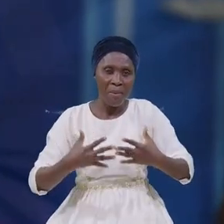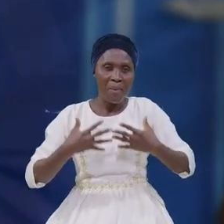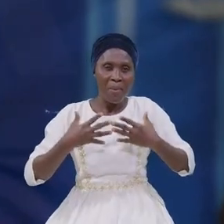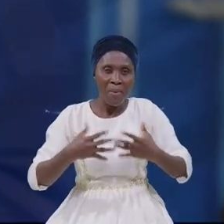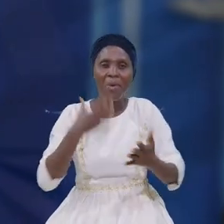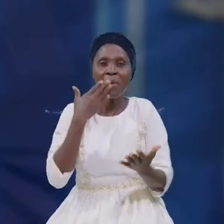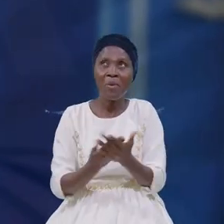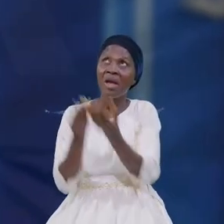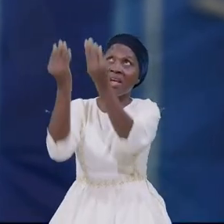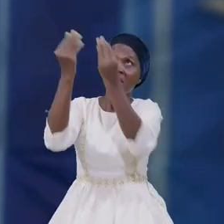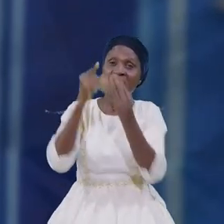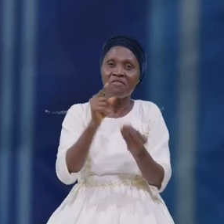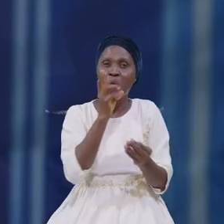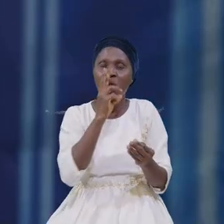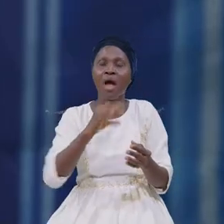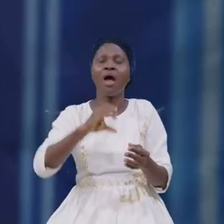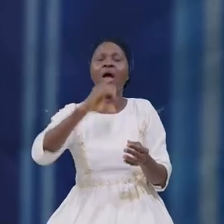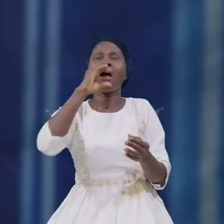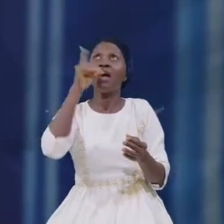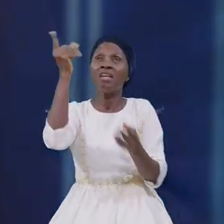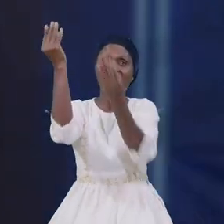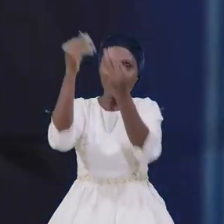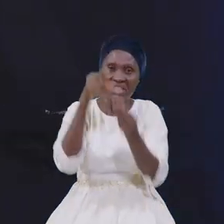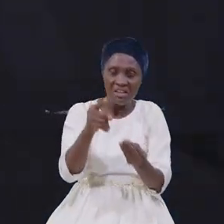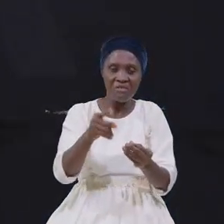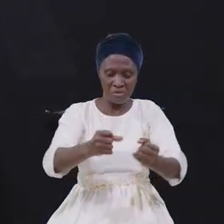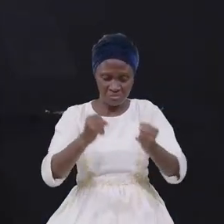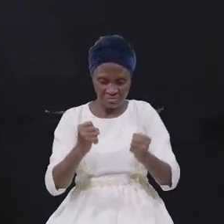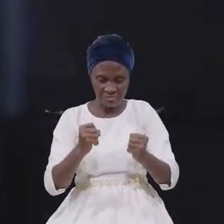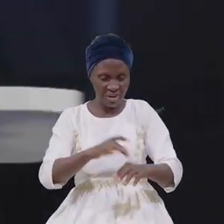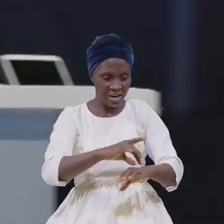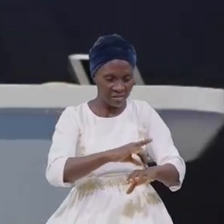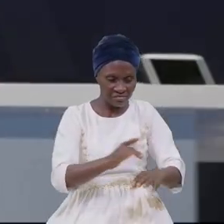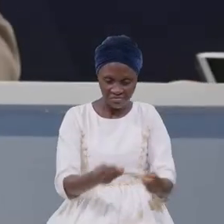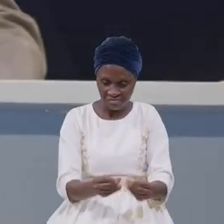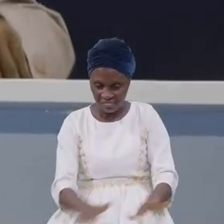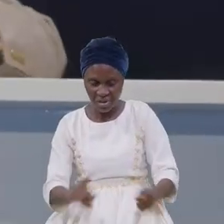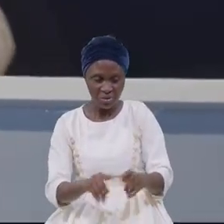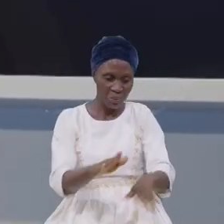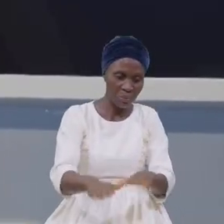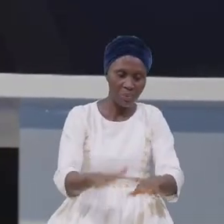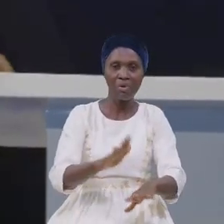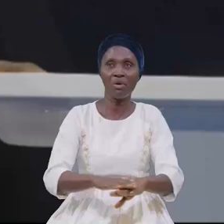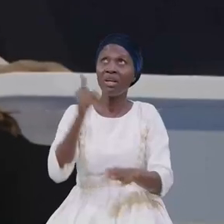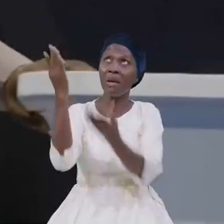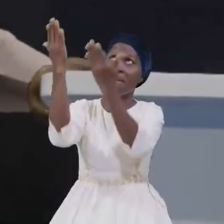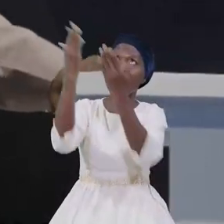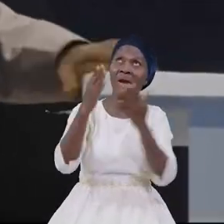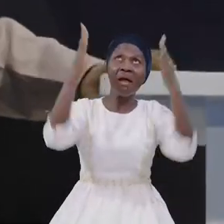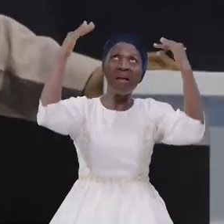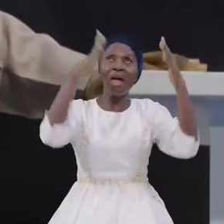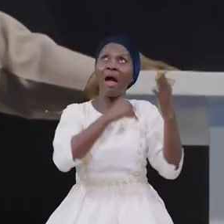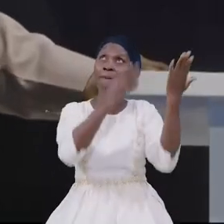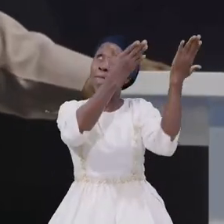de l'eau à boire. Il vous donne le sol solide pour marcher. Dieu fait descendre la pluie,